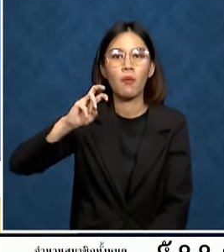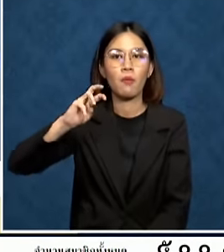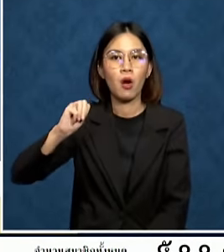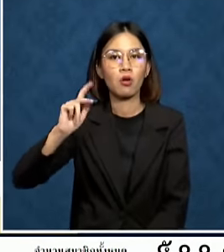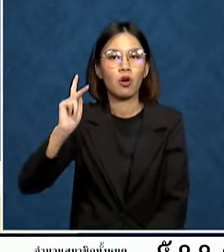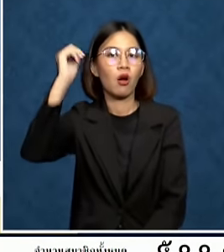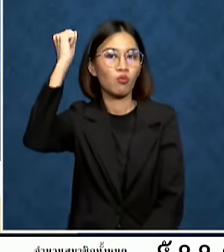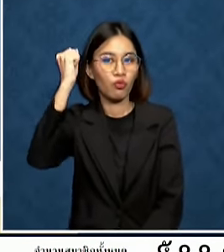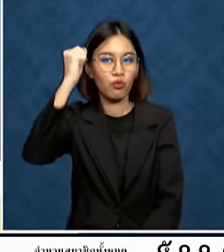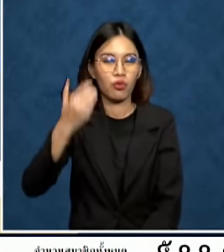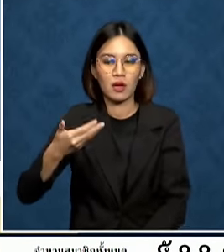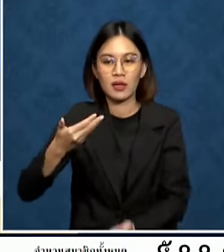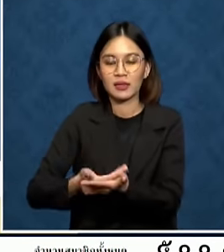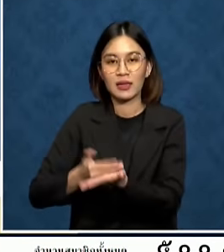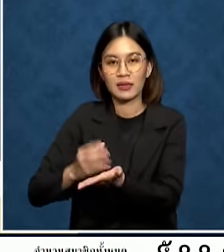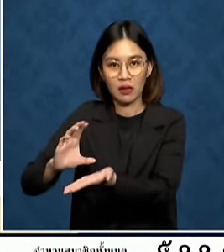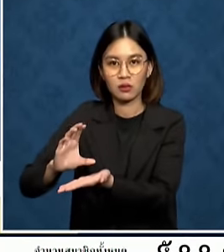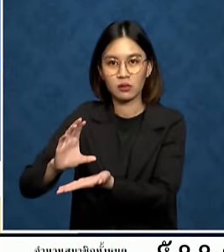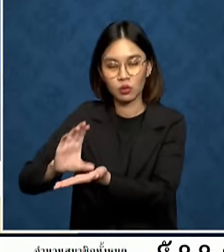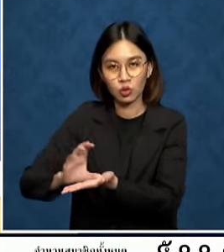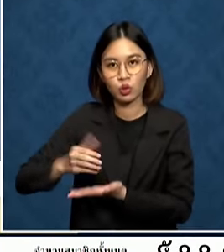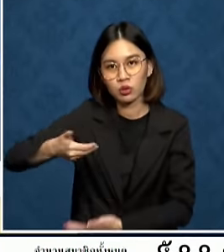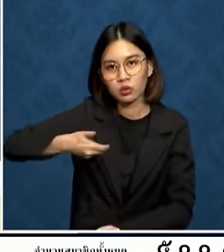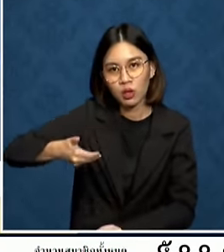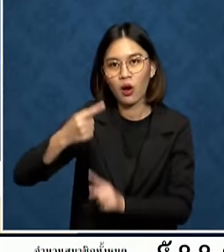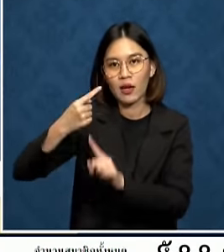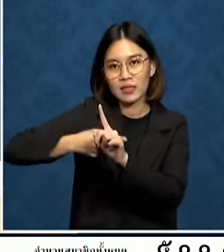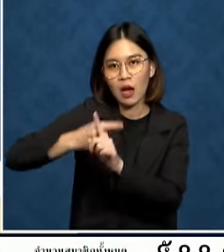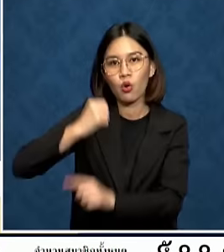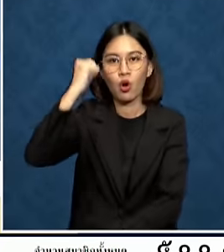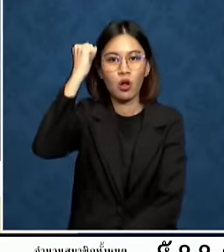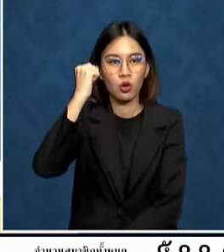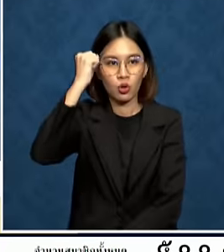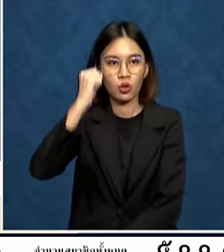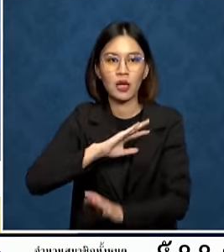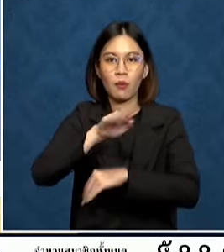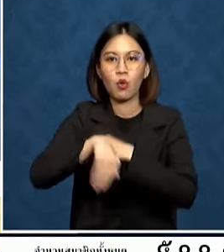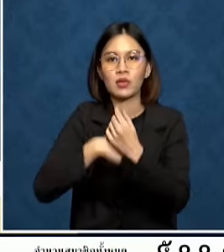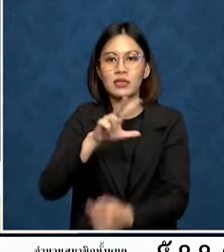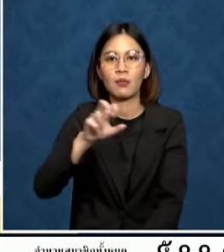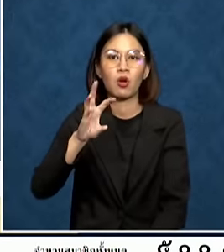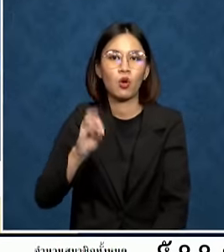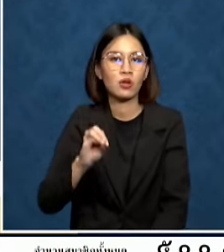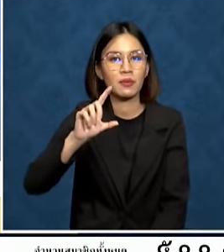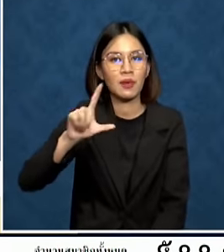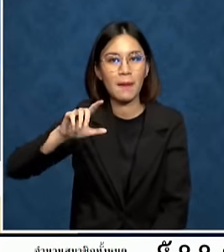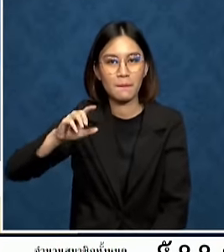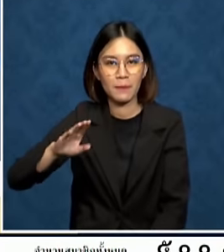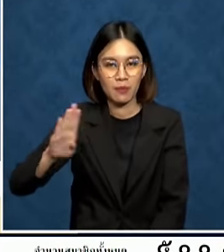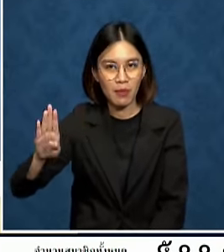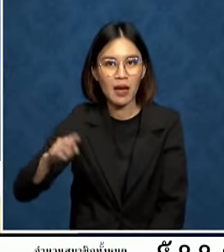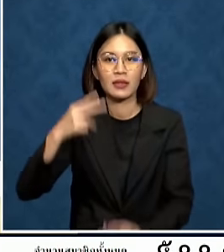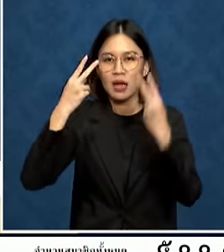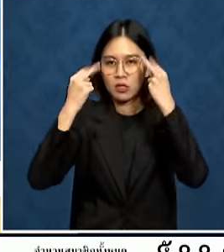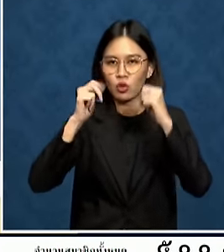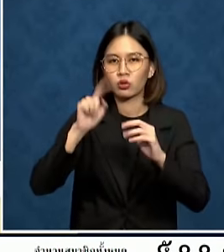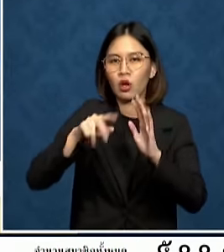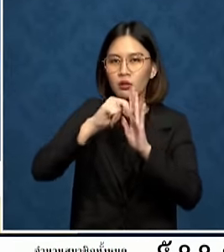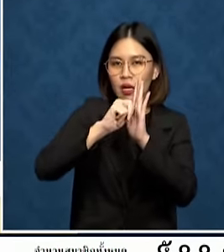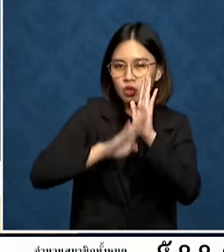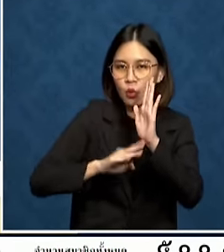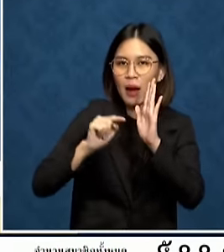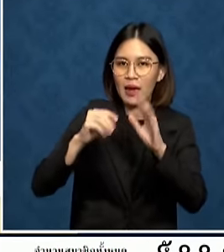มาเพื่อเช่ารถโดยสารประจำทางปรับอากาศพลังงานสะอาดมูลค่า 360ล้านบาทเศษท่านนายกควรมีนโยบายให้